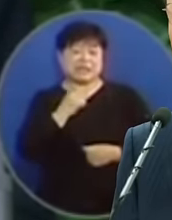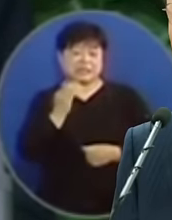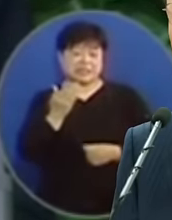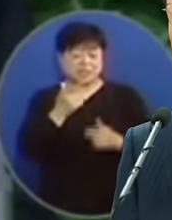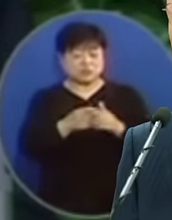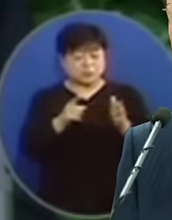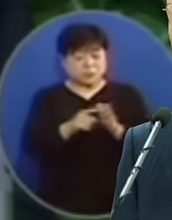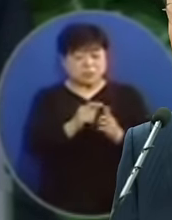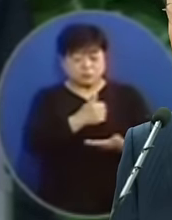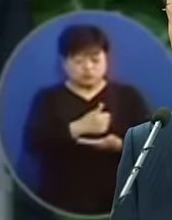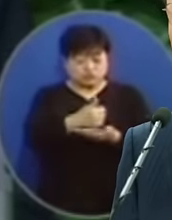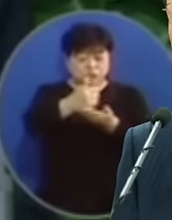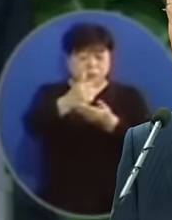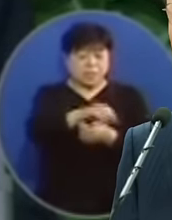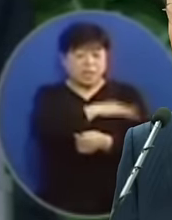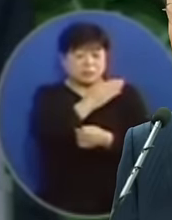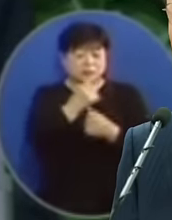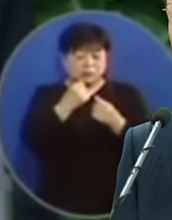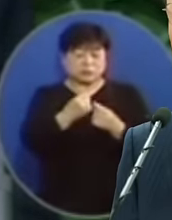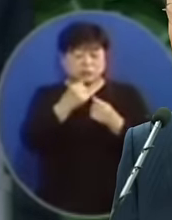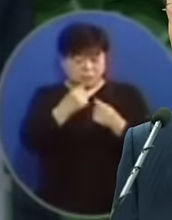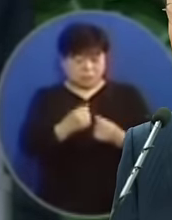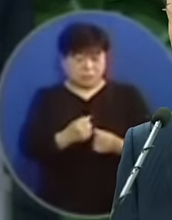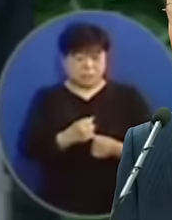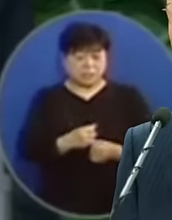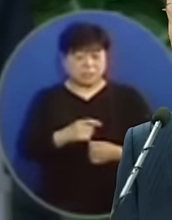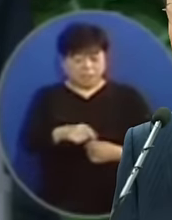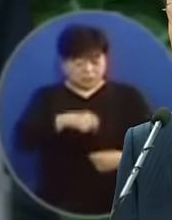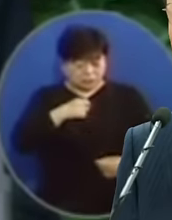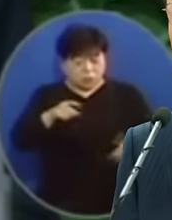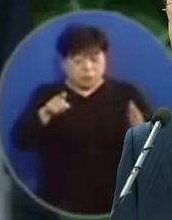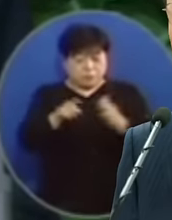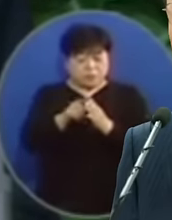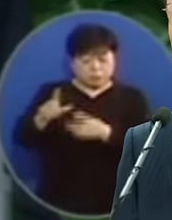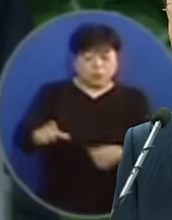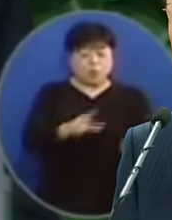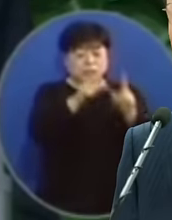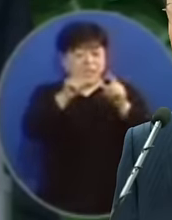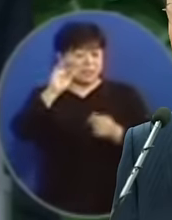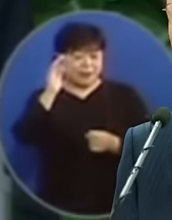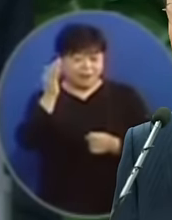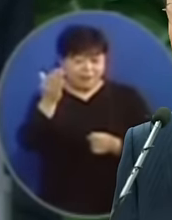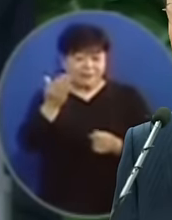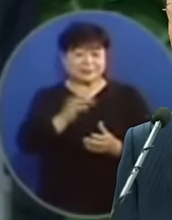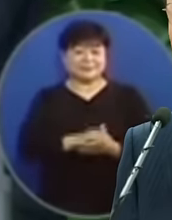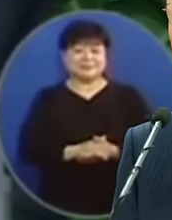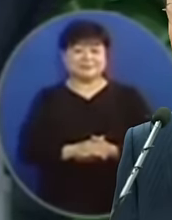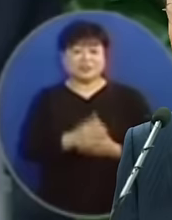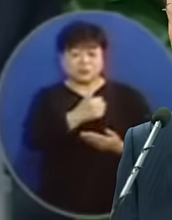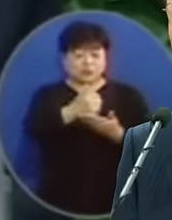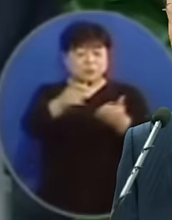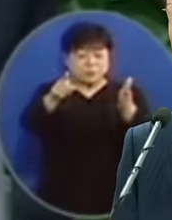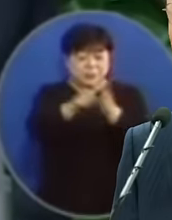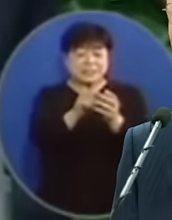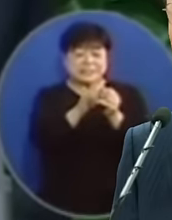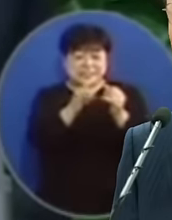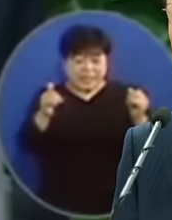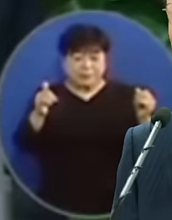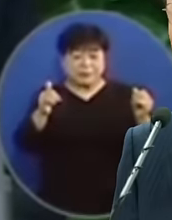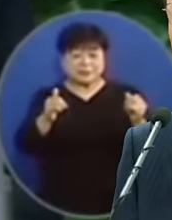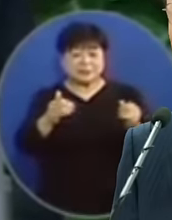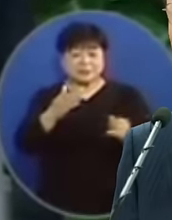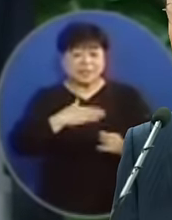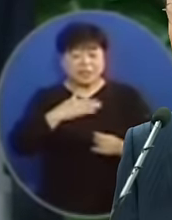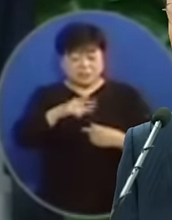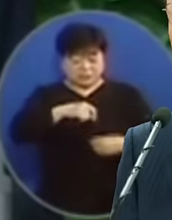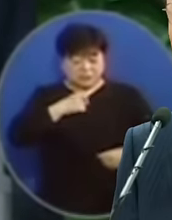사람은 주님의 능력으로 사는 것입니다. 나의 의인은 믿음으로 말미암아 살리라. 주님을 믿는 사람은